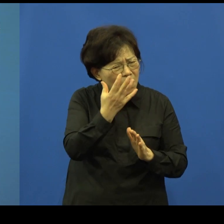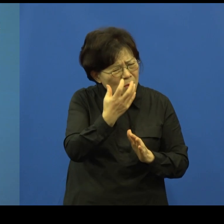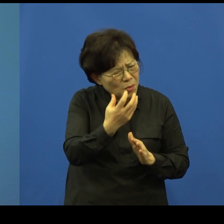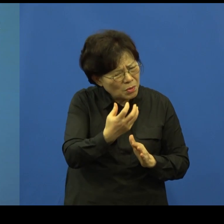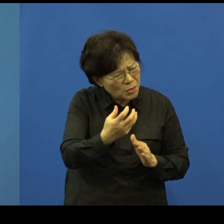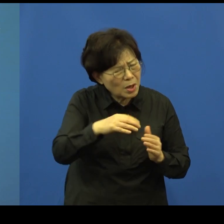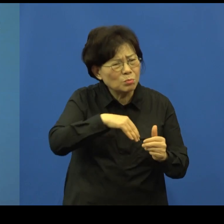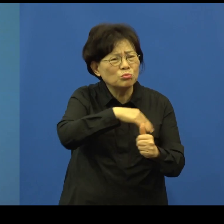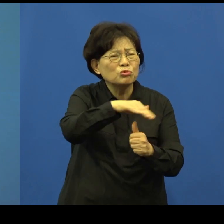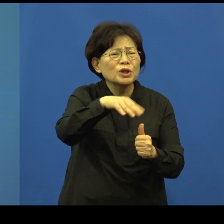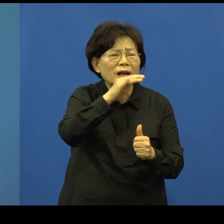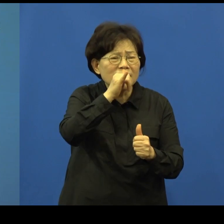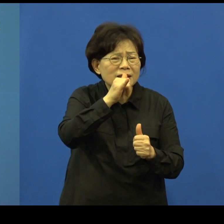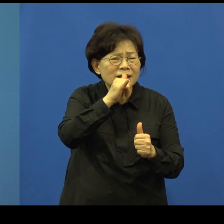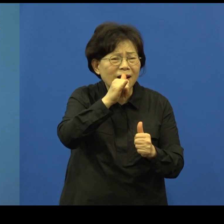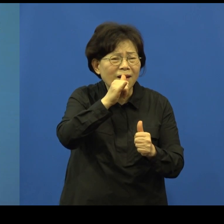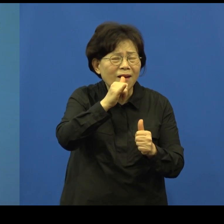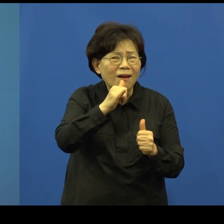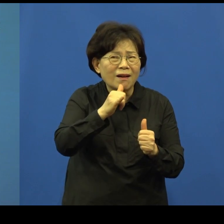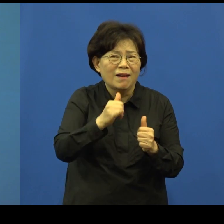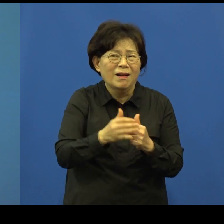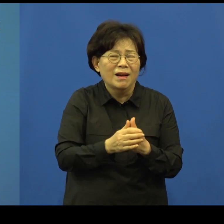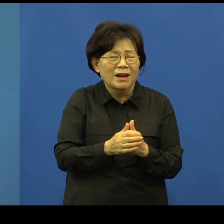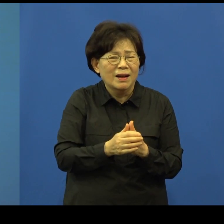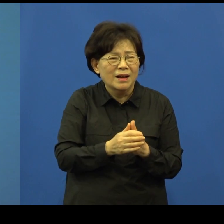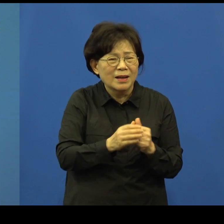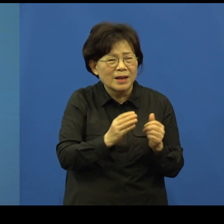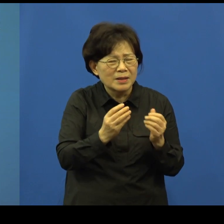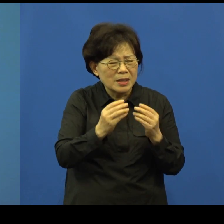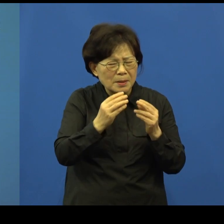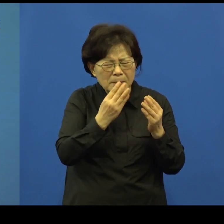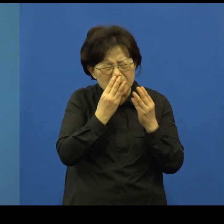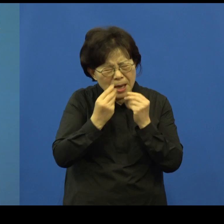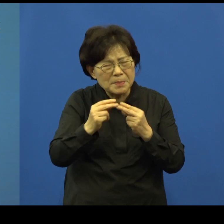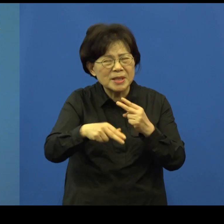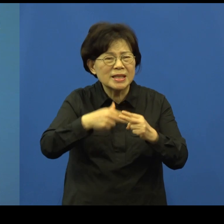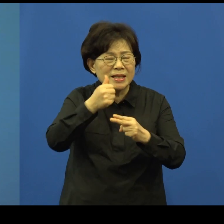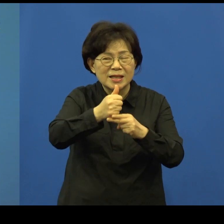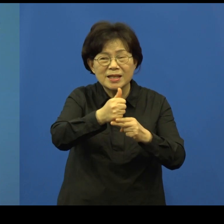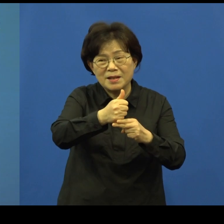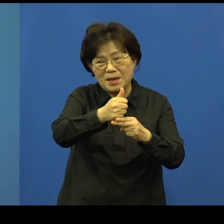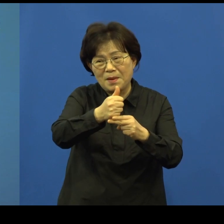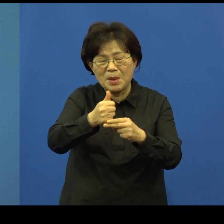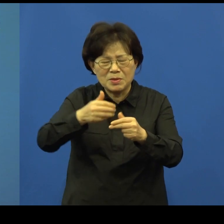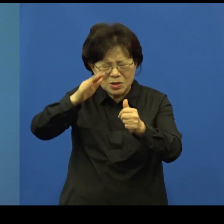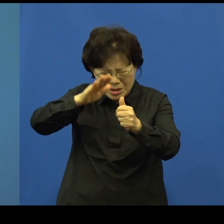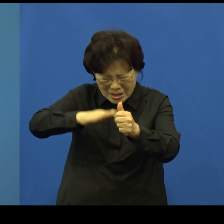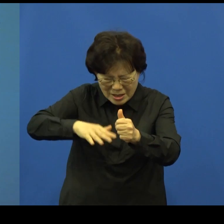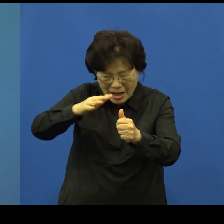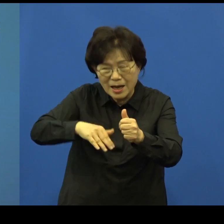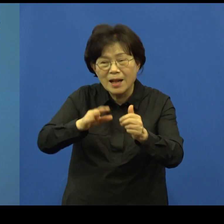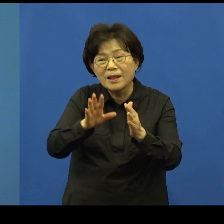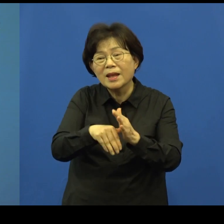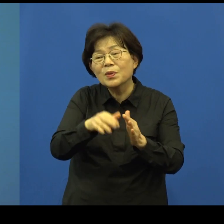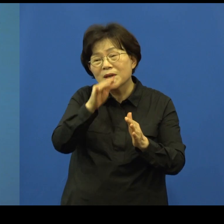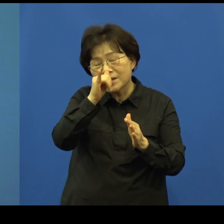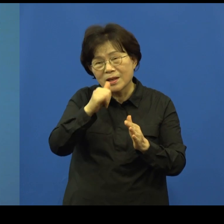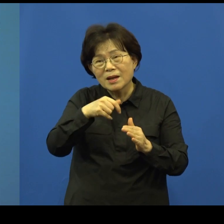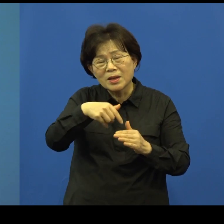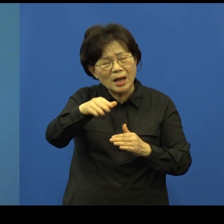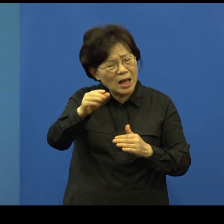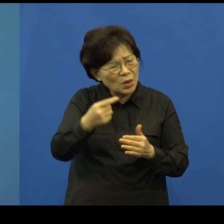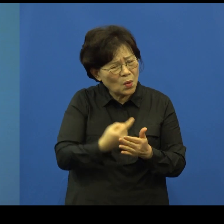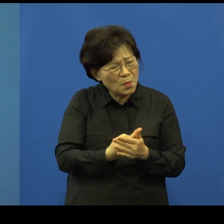데도 있어요. 막 동남아 가면 막 온갖 들을 다 모셔놓고 막 그냥 막 정신 없는 데가 있잖아요. 그런 데 갔다